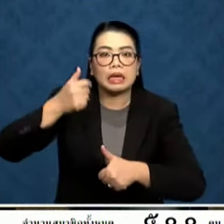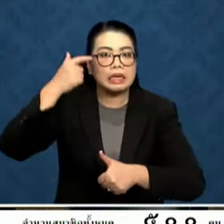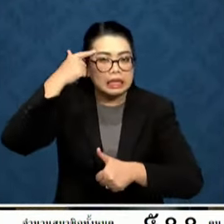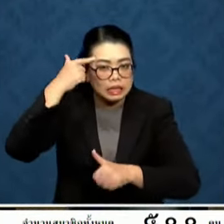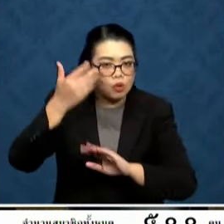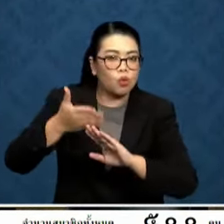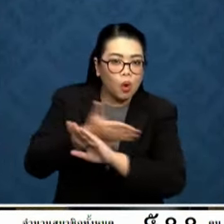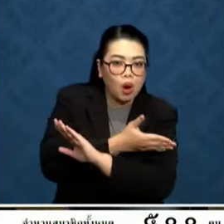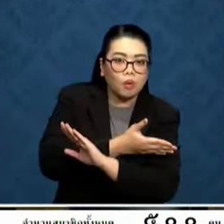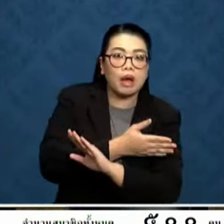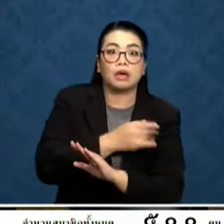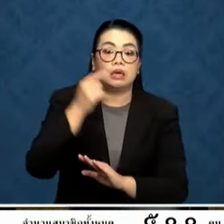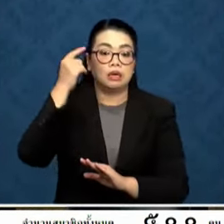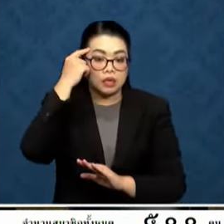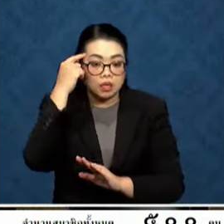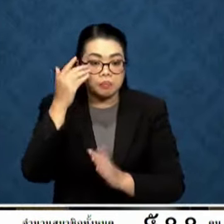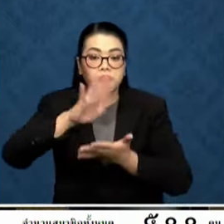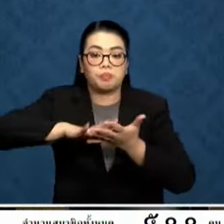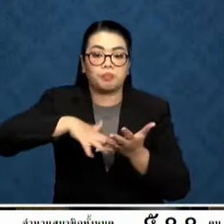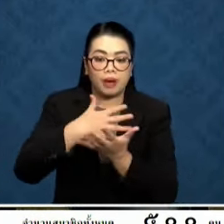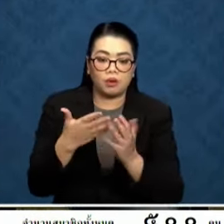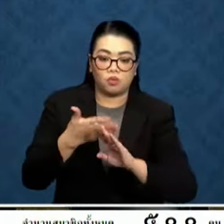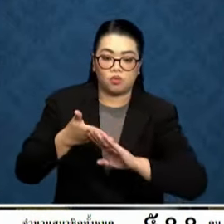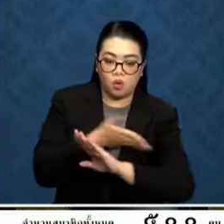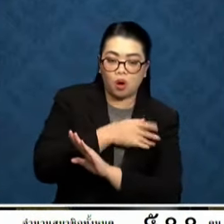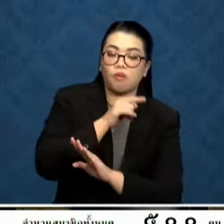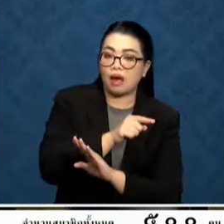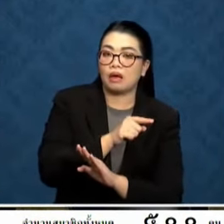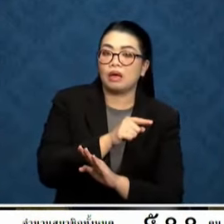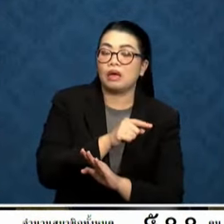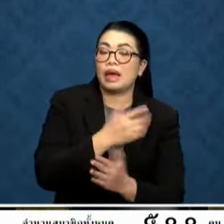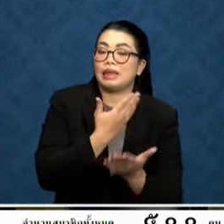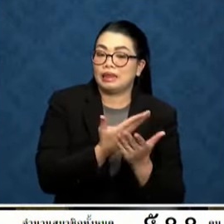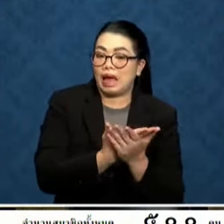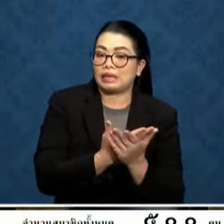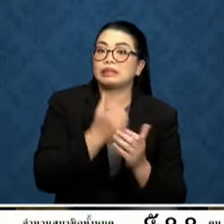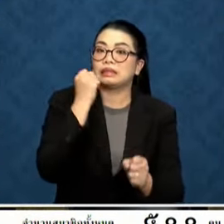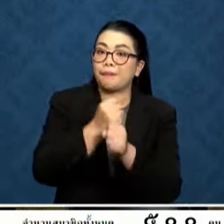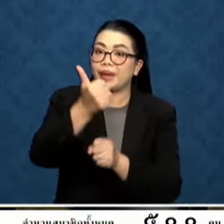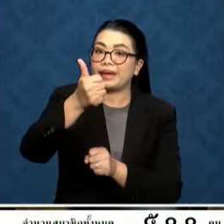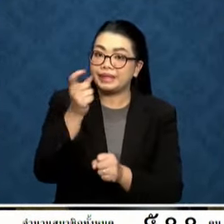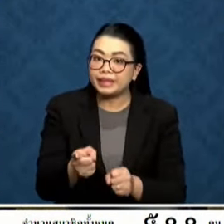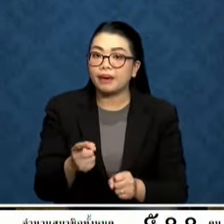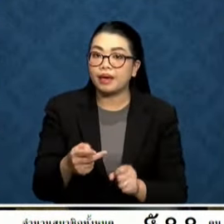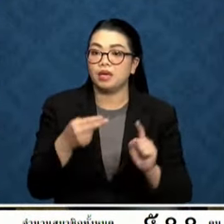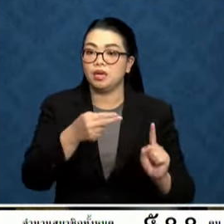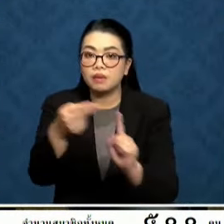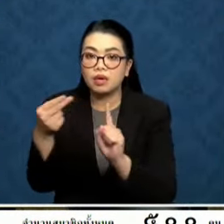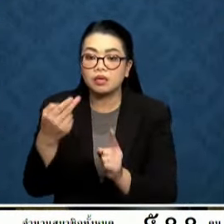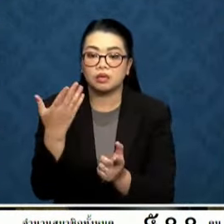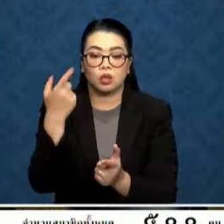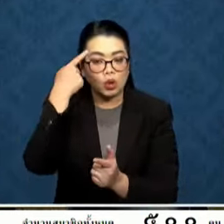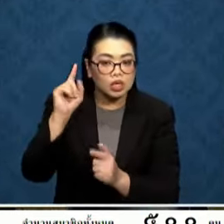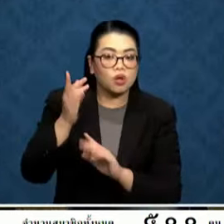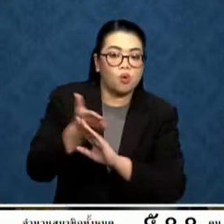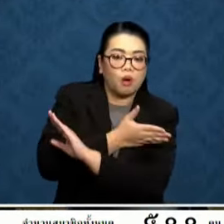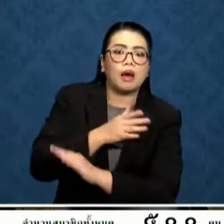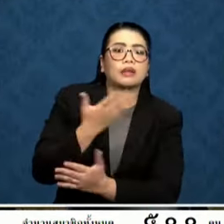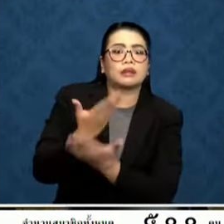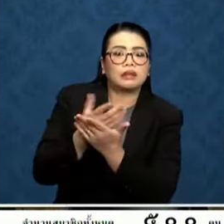ต้นเราจึงเห็นการดำเนินนโยบายอันเนี้ยนโยบายเรือธงอันนี้แบบคิด